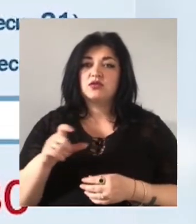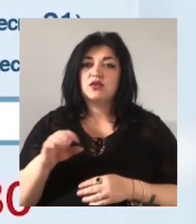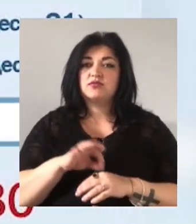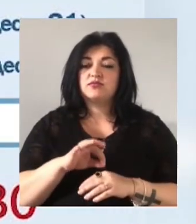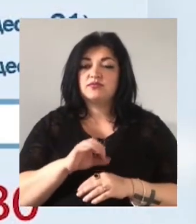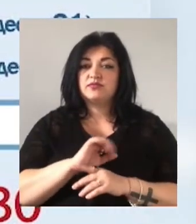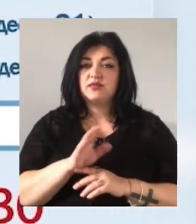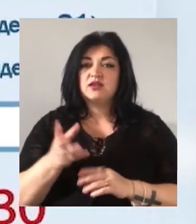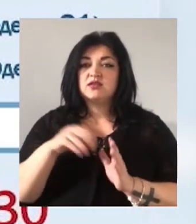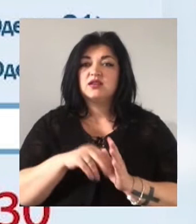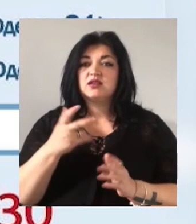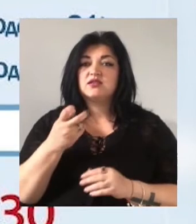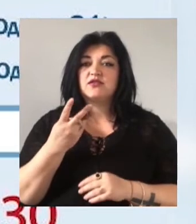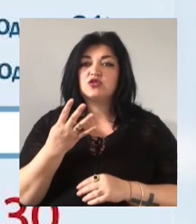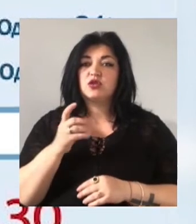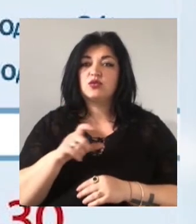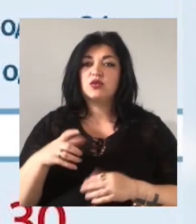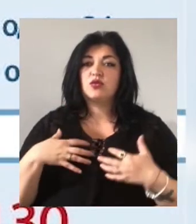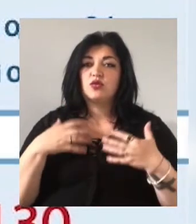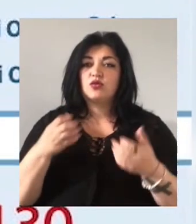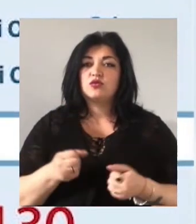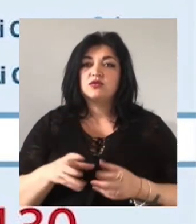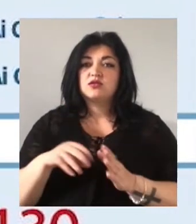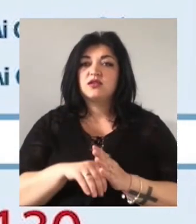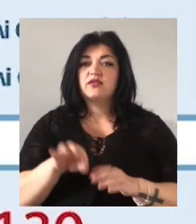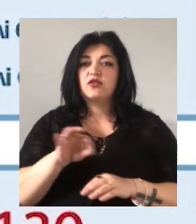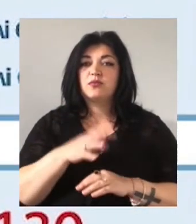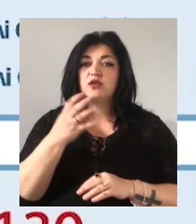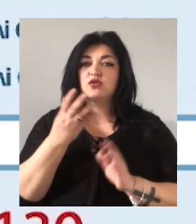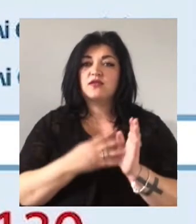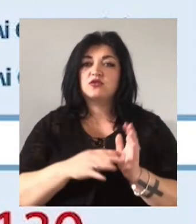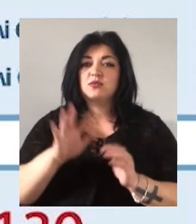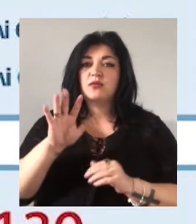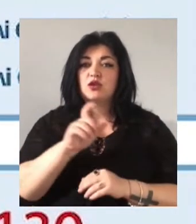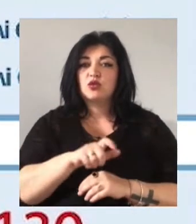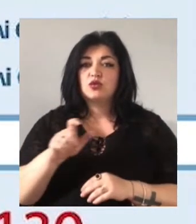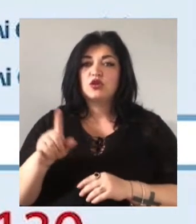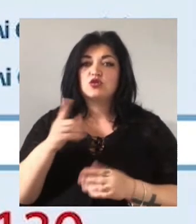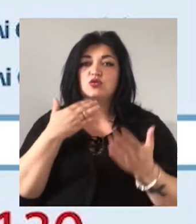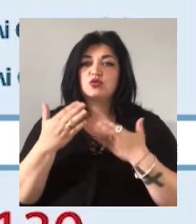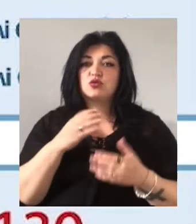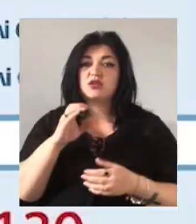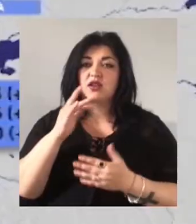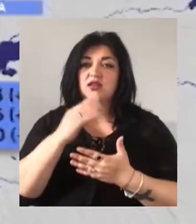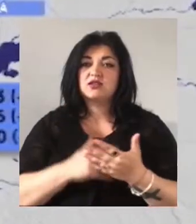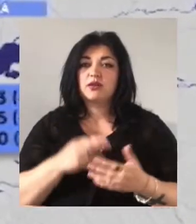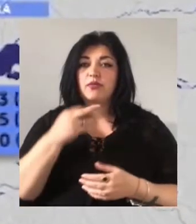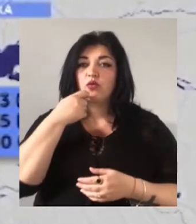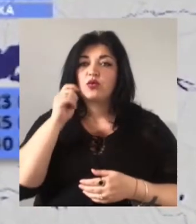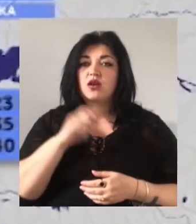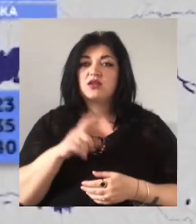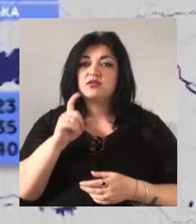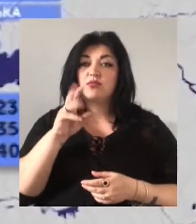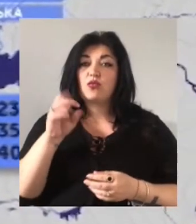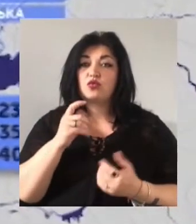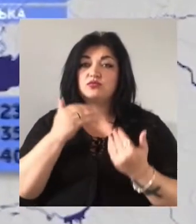них 324 людини одужали, нині хворіють 595 людей. Що стосується статистики по Україні, то за даними МОЗ,